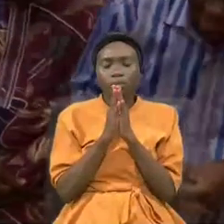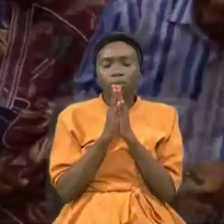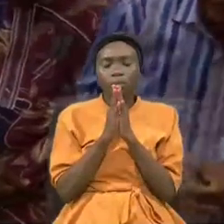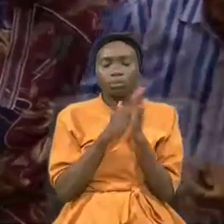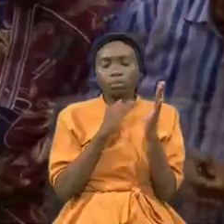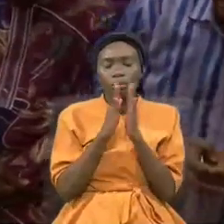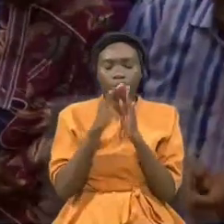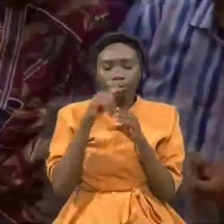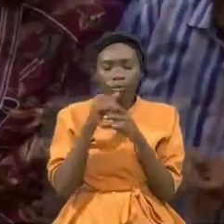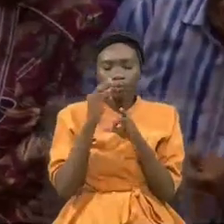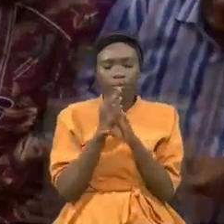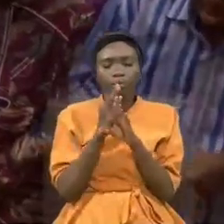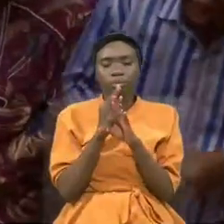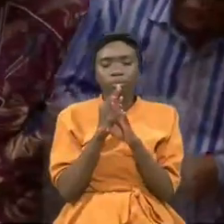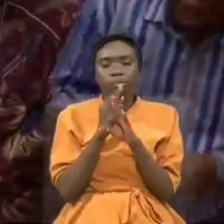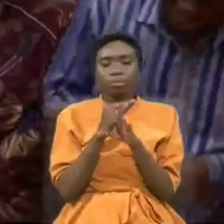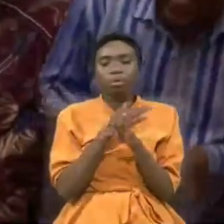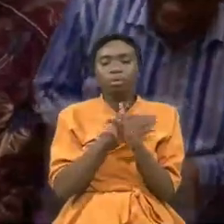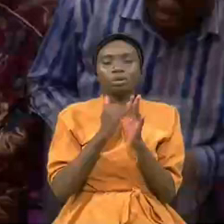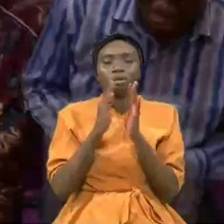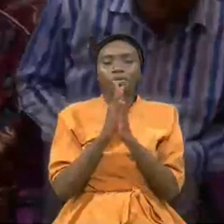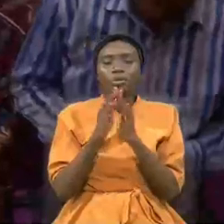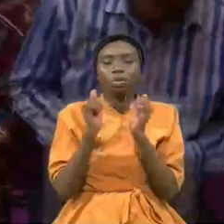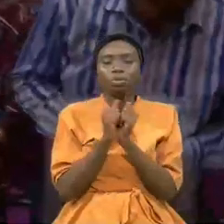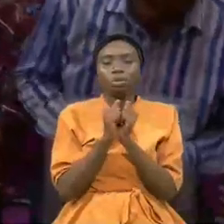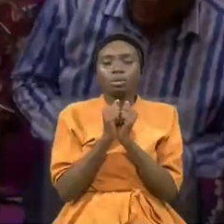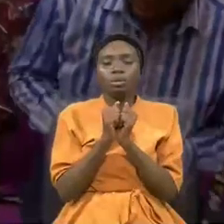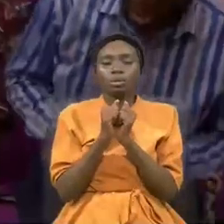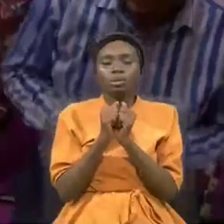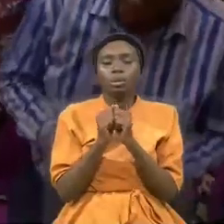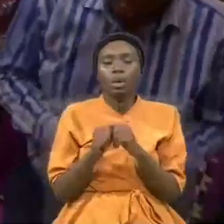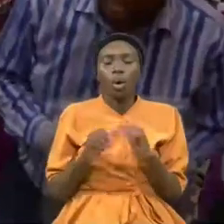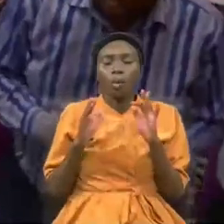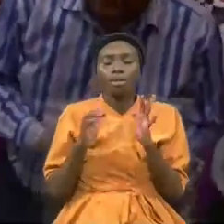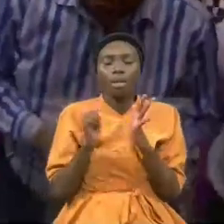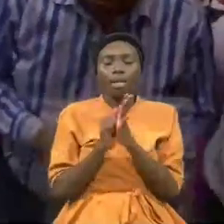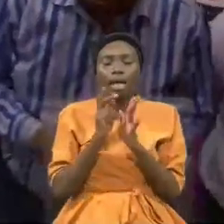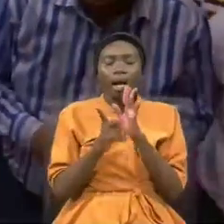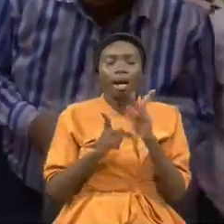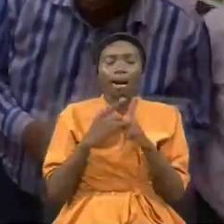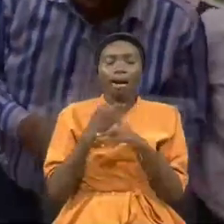et priez avec foi. Et priez avec consécration.